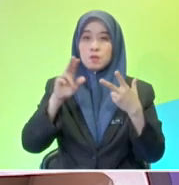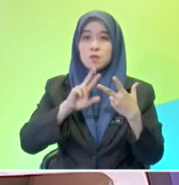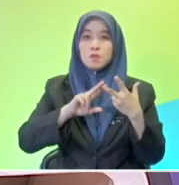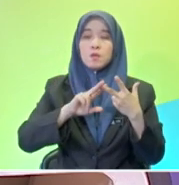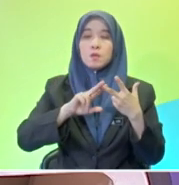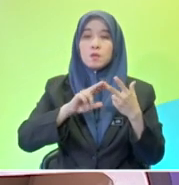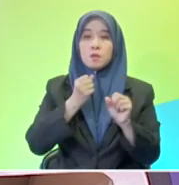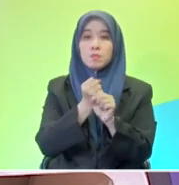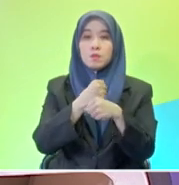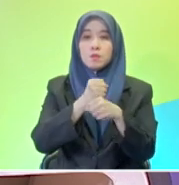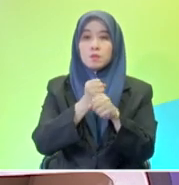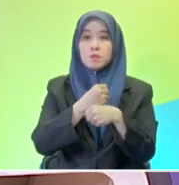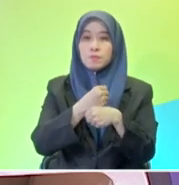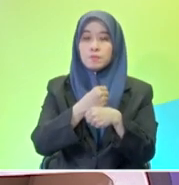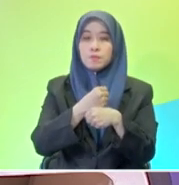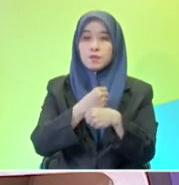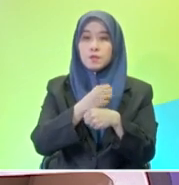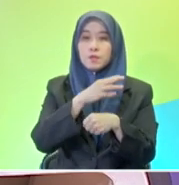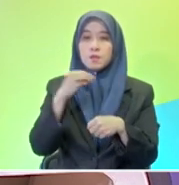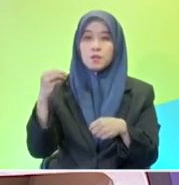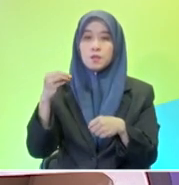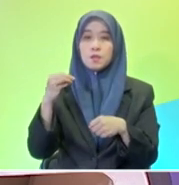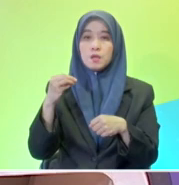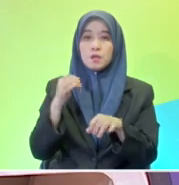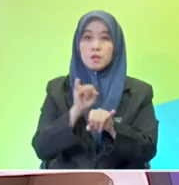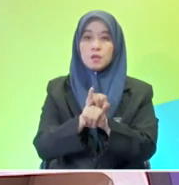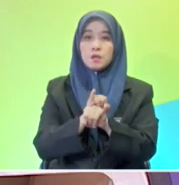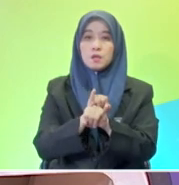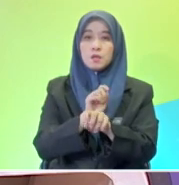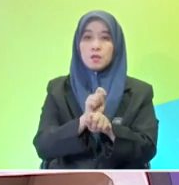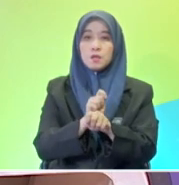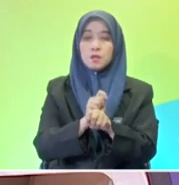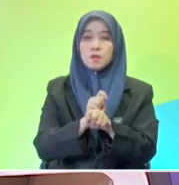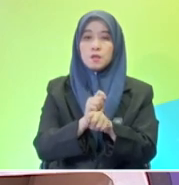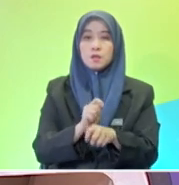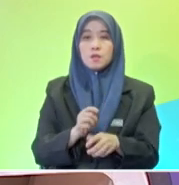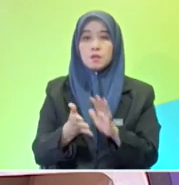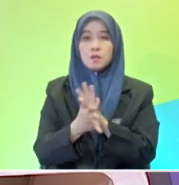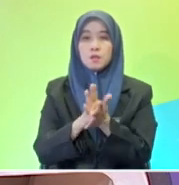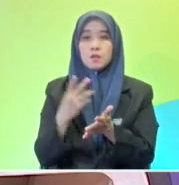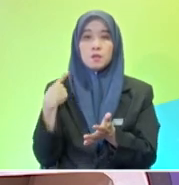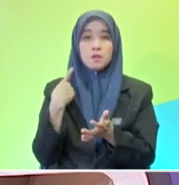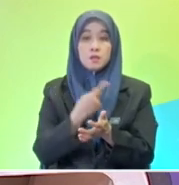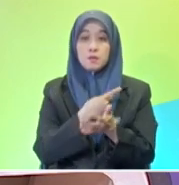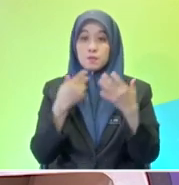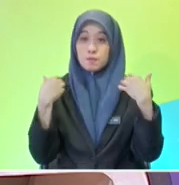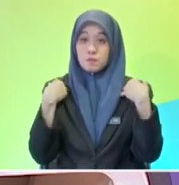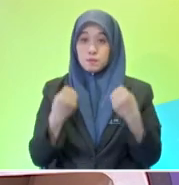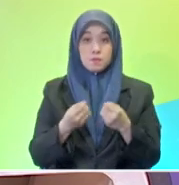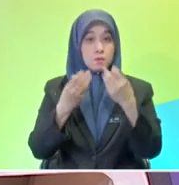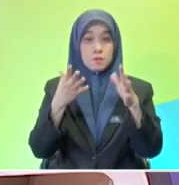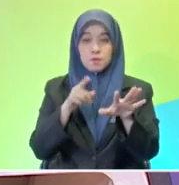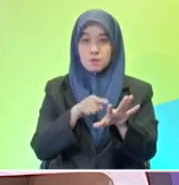bentuk bentuk Oke dan juga tekstur dia okey jadi ni kita ada banyak daun ni